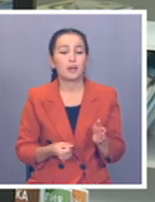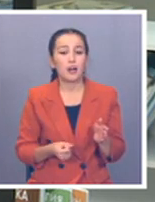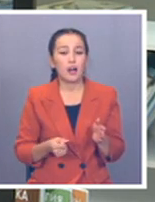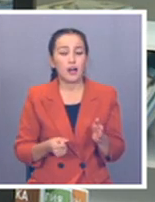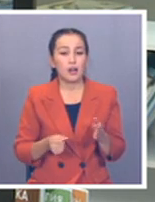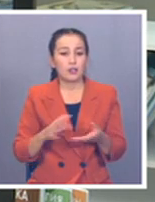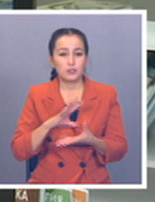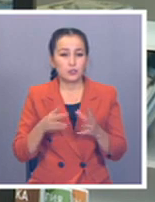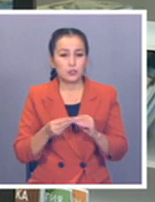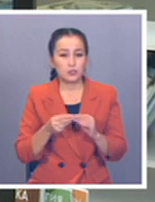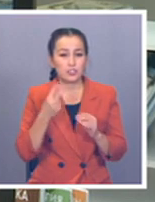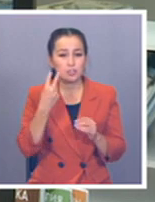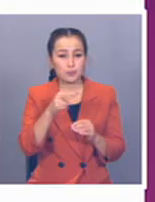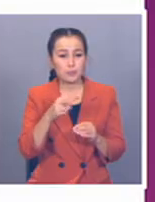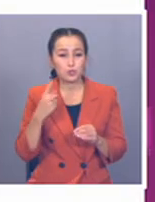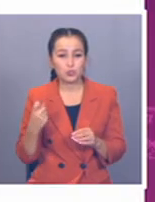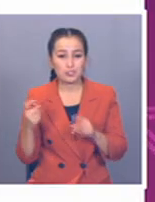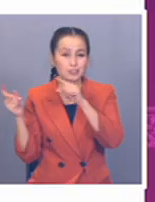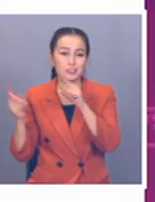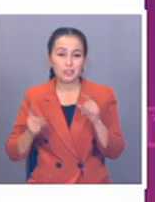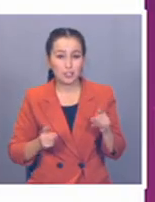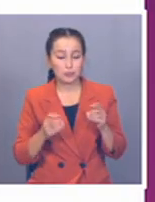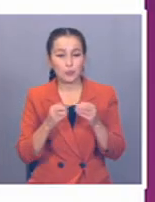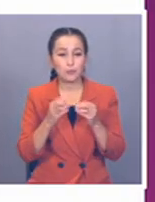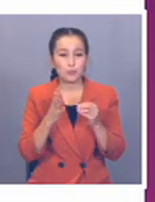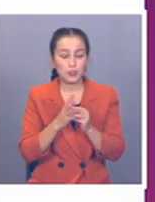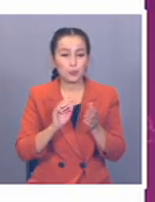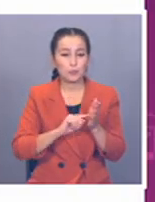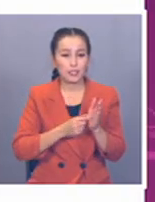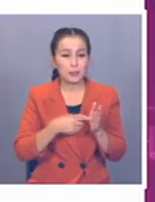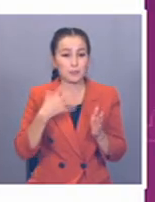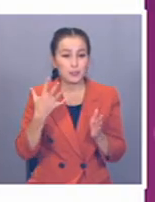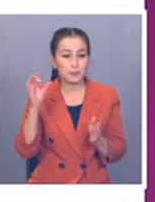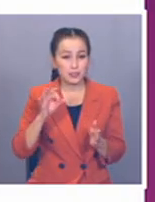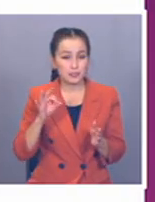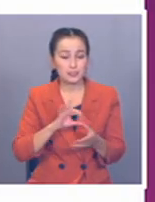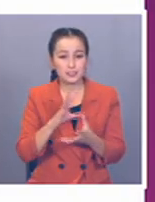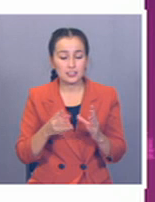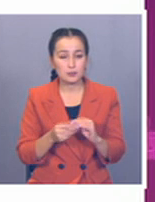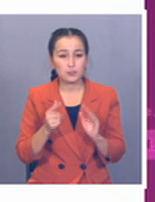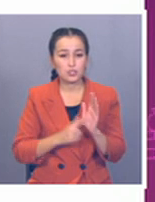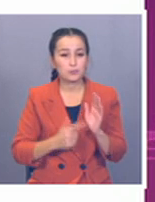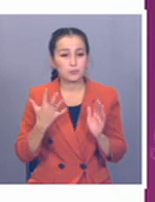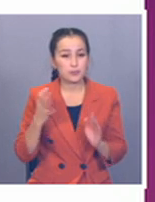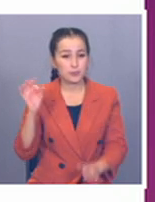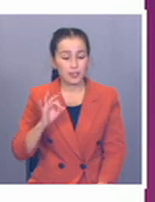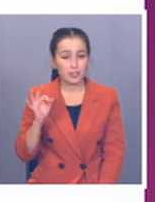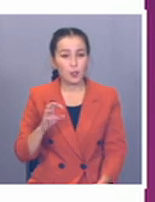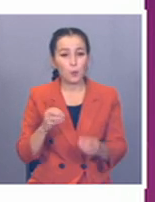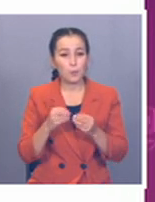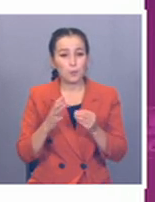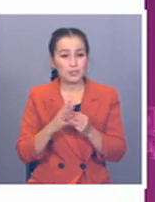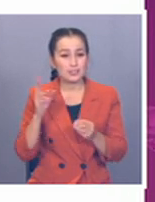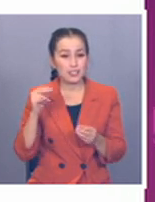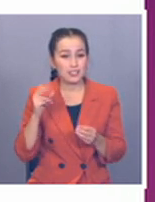бен 20-ны қысқартып, яғни 15 көбейтілген 5% тең болады 75%-ке. Демек 15 саны